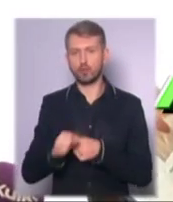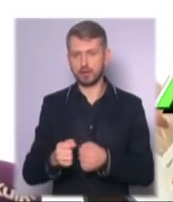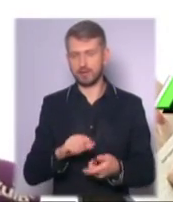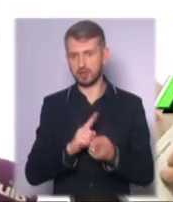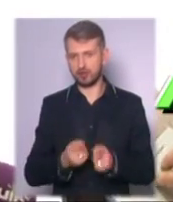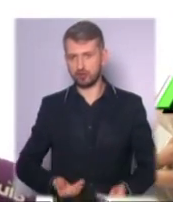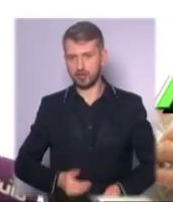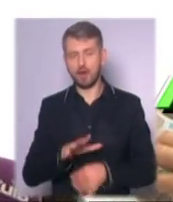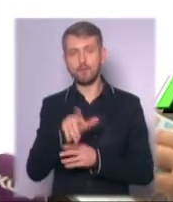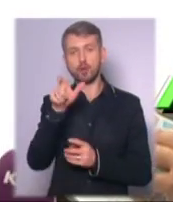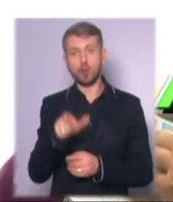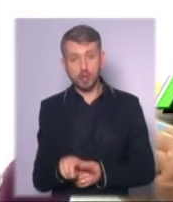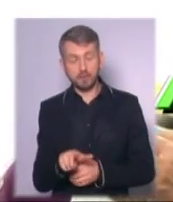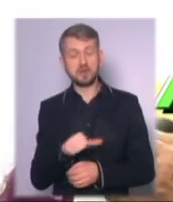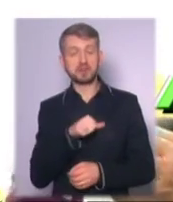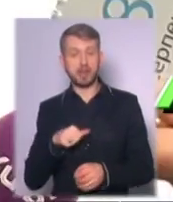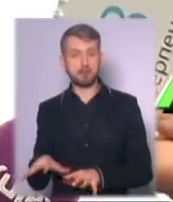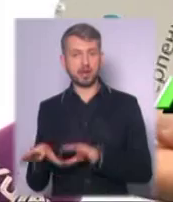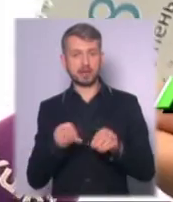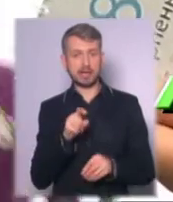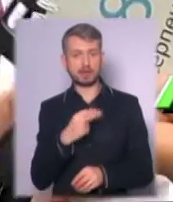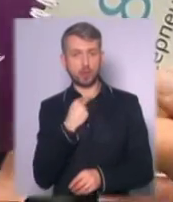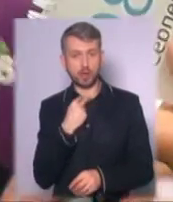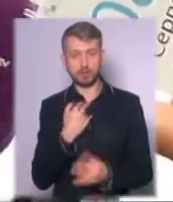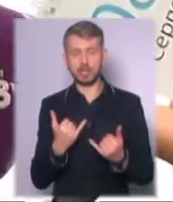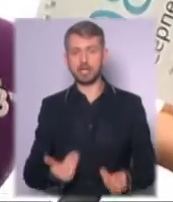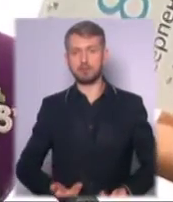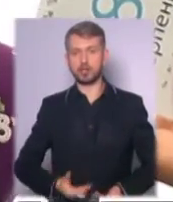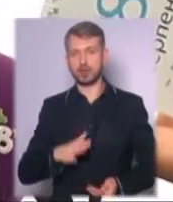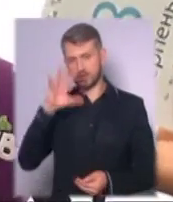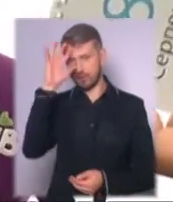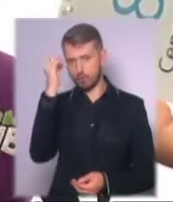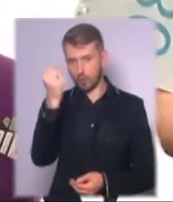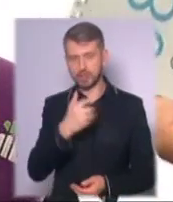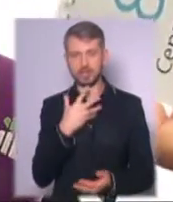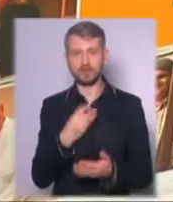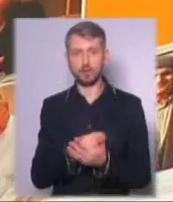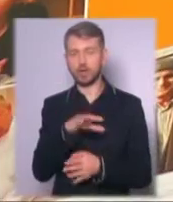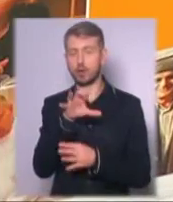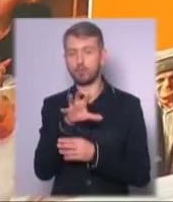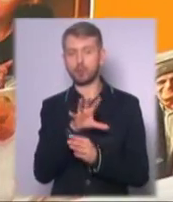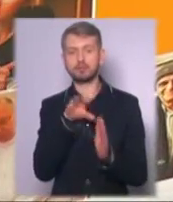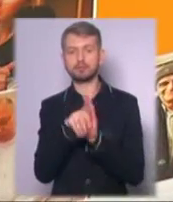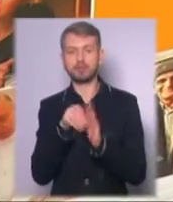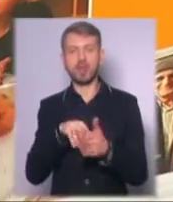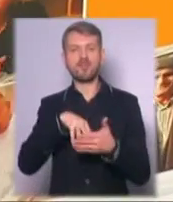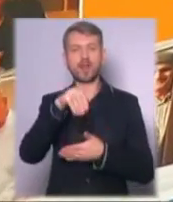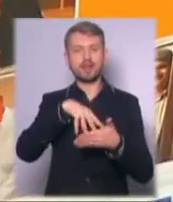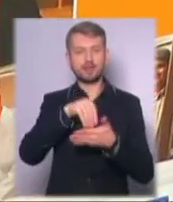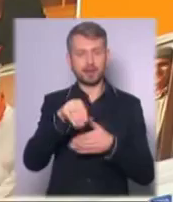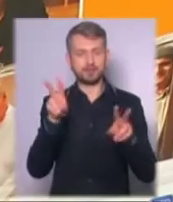Фотограф Олександр Водолазький сам переселенець з Горлівки. Нині мешкає в Кривому Розі. Свої роботи розміщує в календарі історії